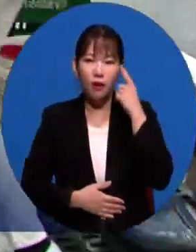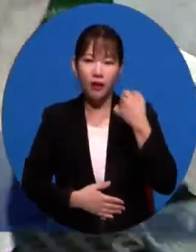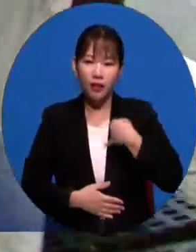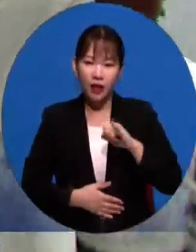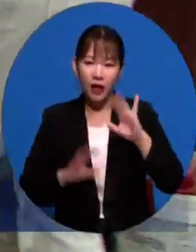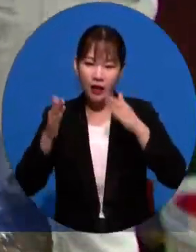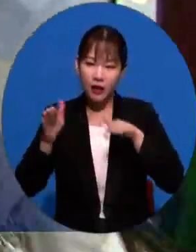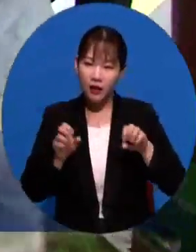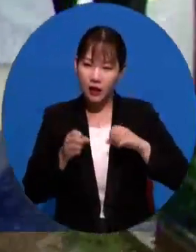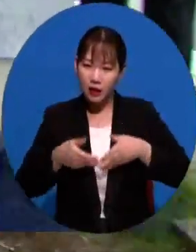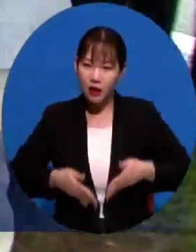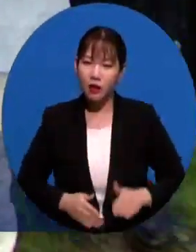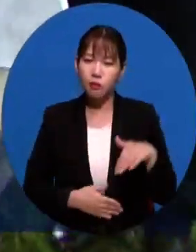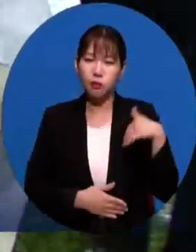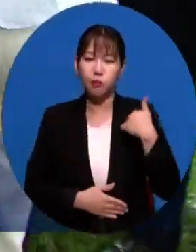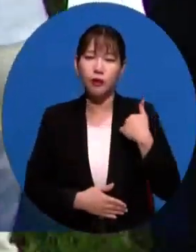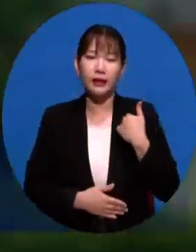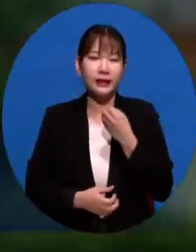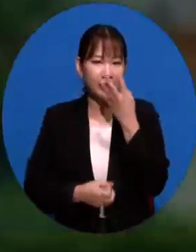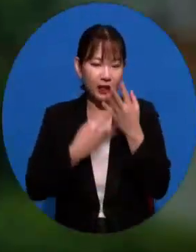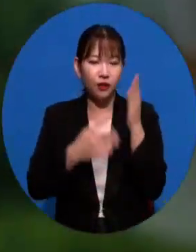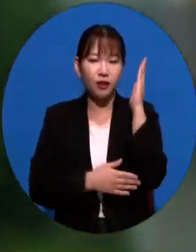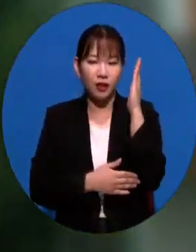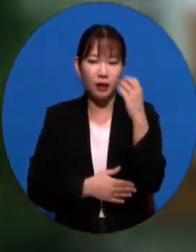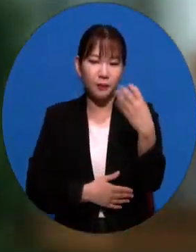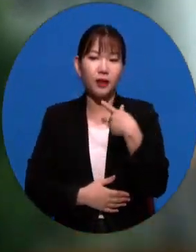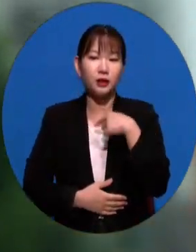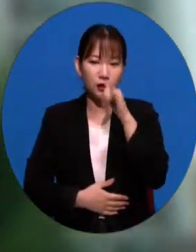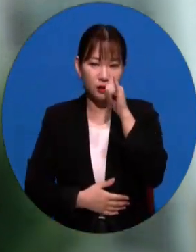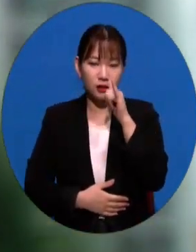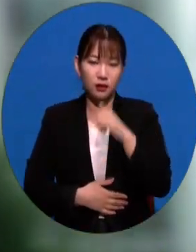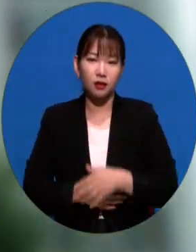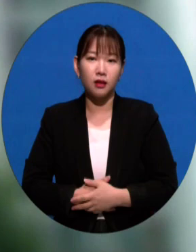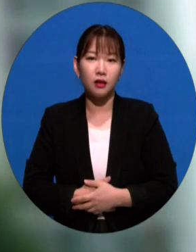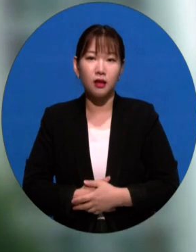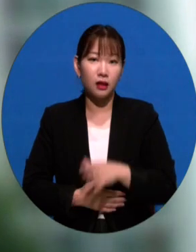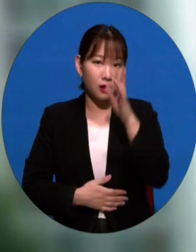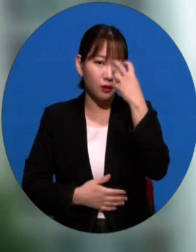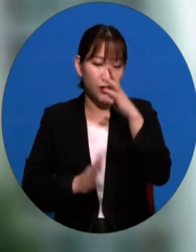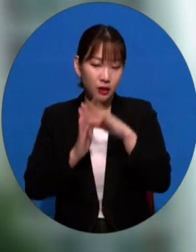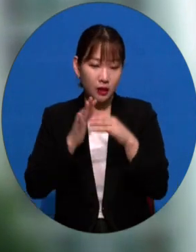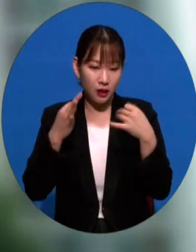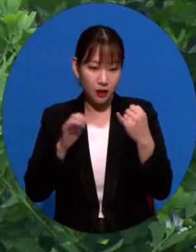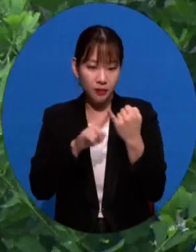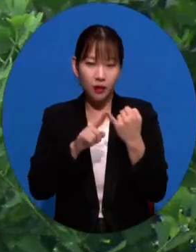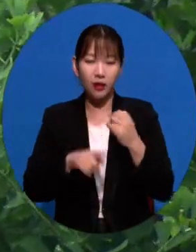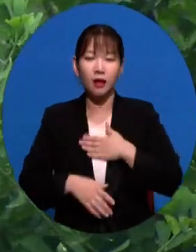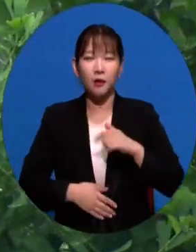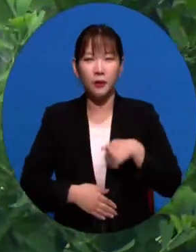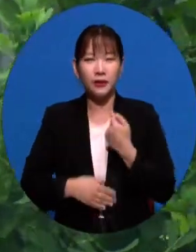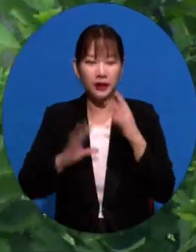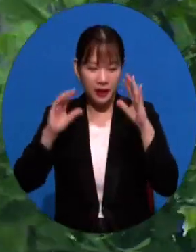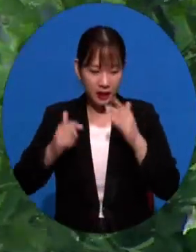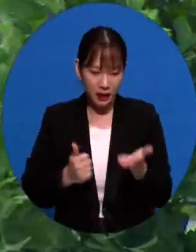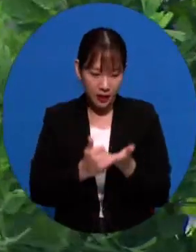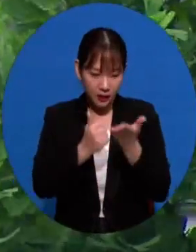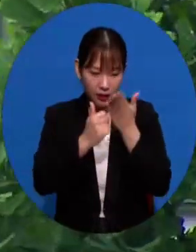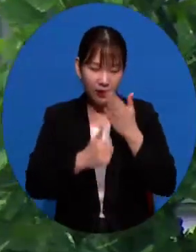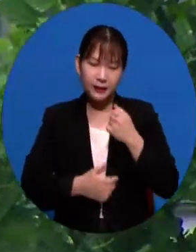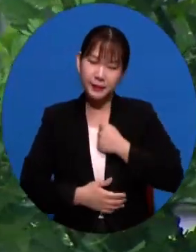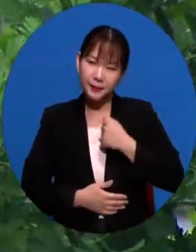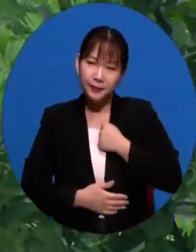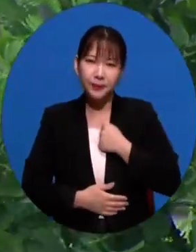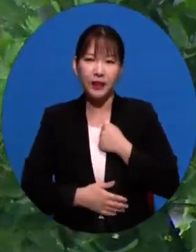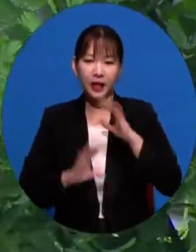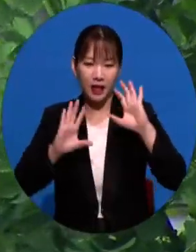몰랐고 자수한다는 이야기인 건지 했었는데. 경찰 조사에서 김 씨는 홀로 아이를 키워야 한다는 사실이 답답해 아이를